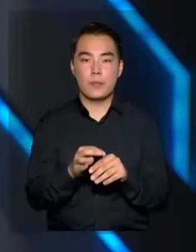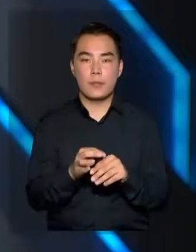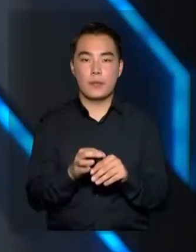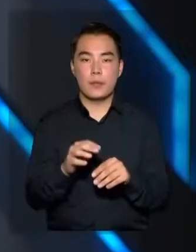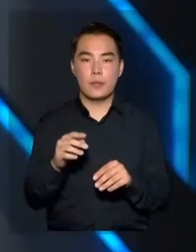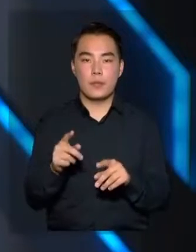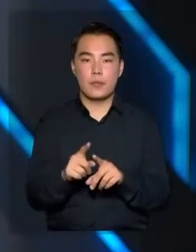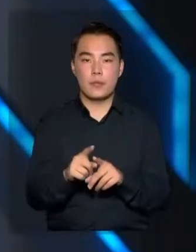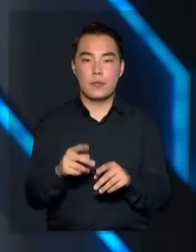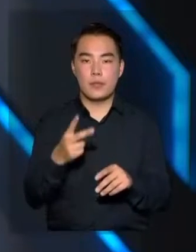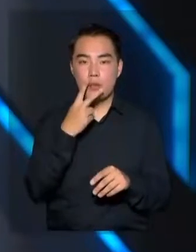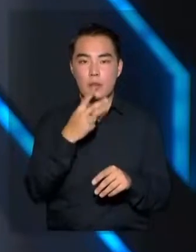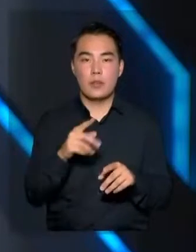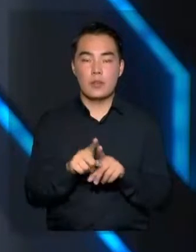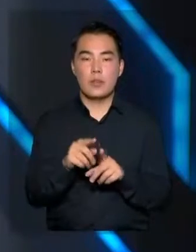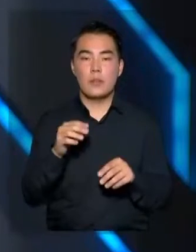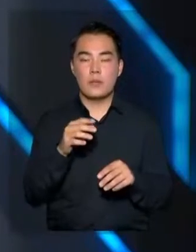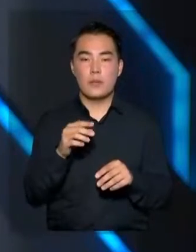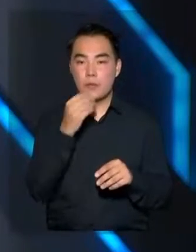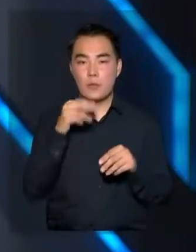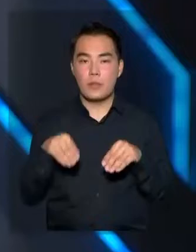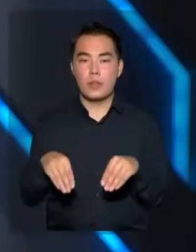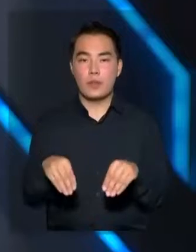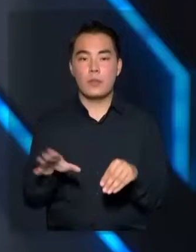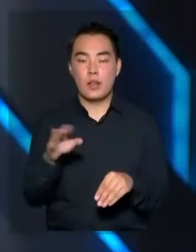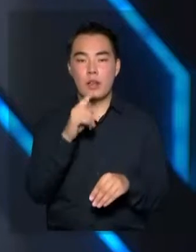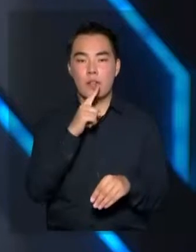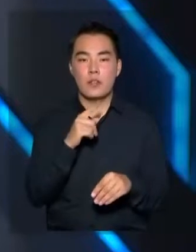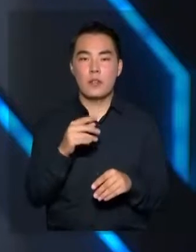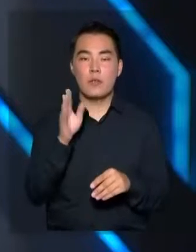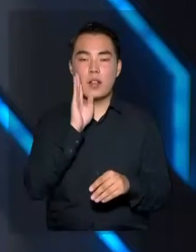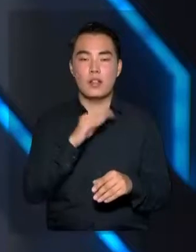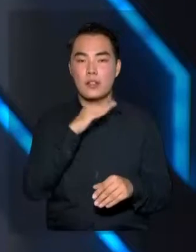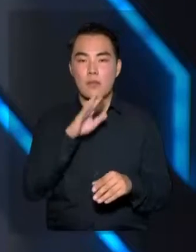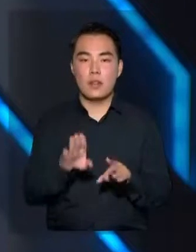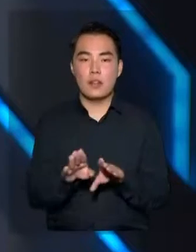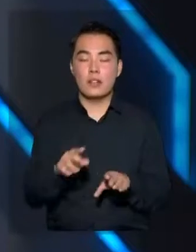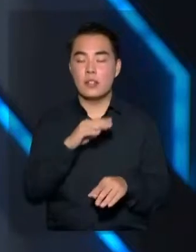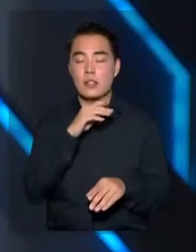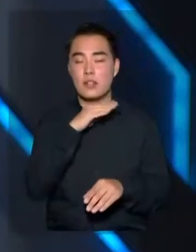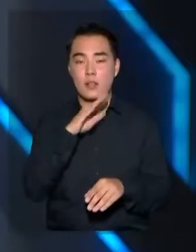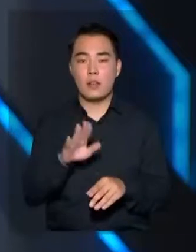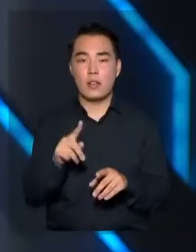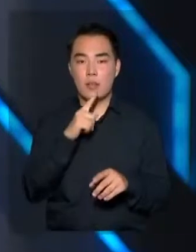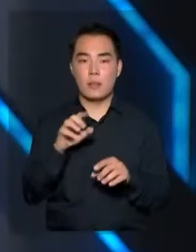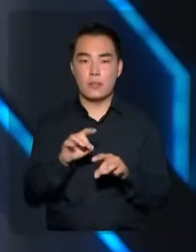су тапшылығы жайлы алаңдаушылықтарын айтты. Тұрғындар бұл мәселе жыл сайын күрделеніп отырғанын сөз етті. Президенттікке кандидат